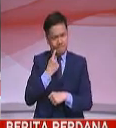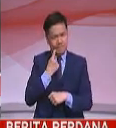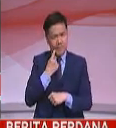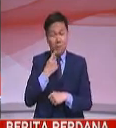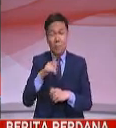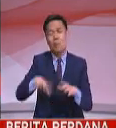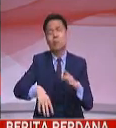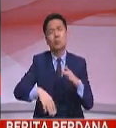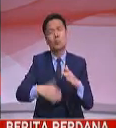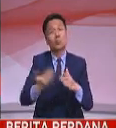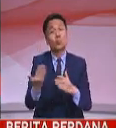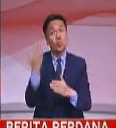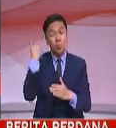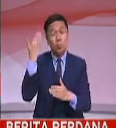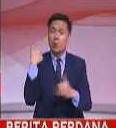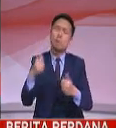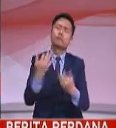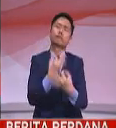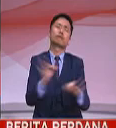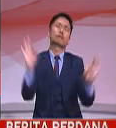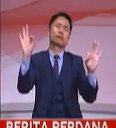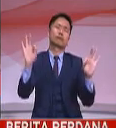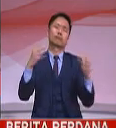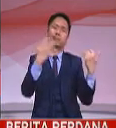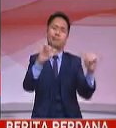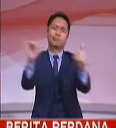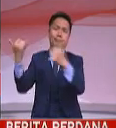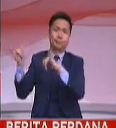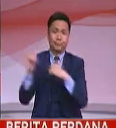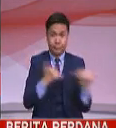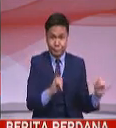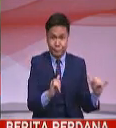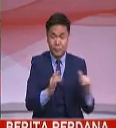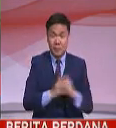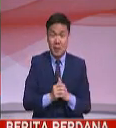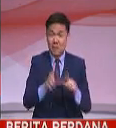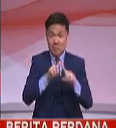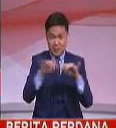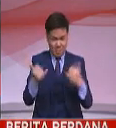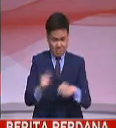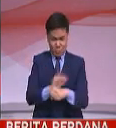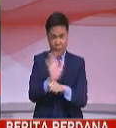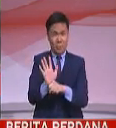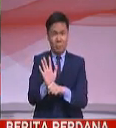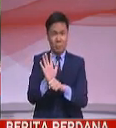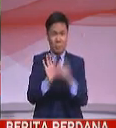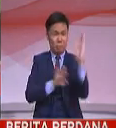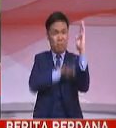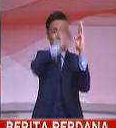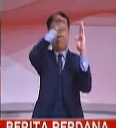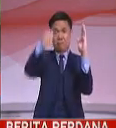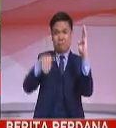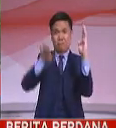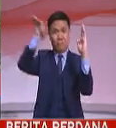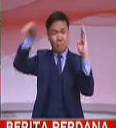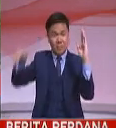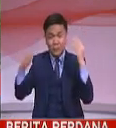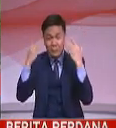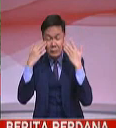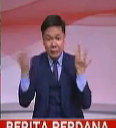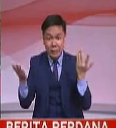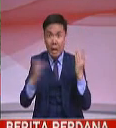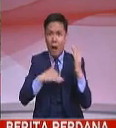diorang bermain. Macam sekarang dengan keadaan COVID yang tak menentu, dengan kita pun tak tahu bagaimana